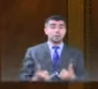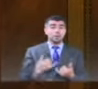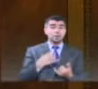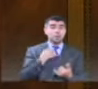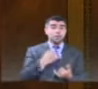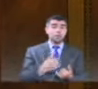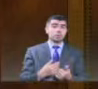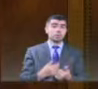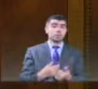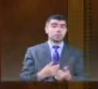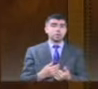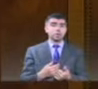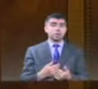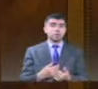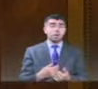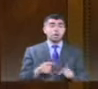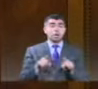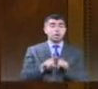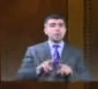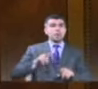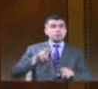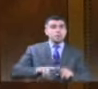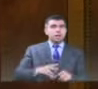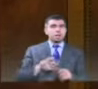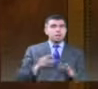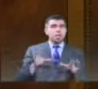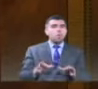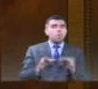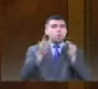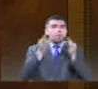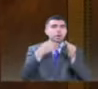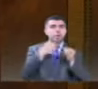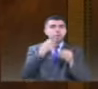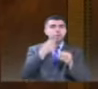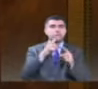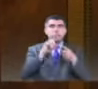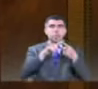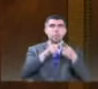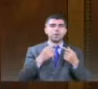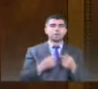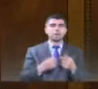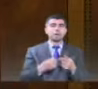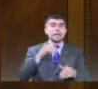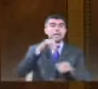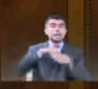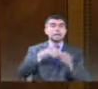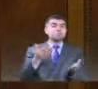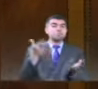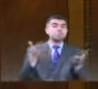تكون هنالك يعني ملاحظات. الاولى الاخوان ديال الفريق الاستقلالي قالوا